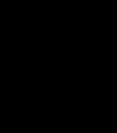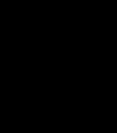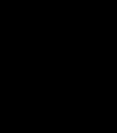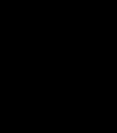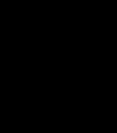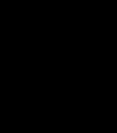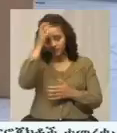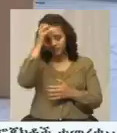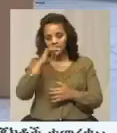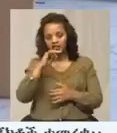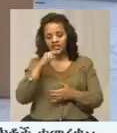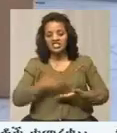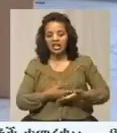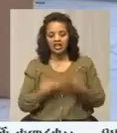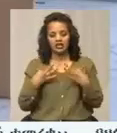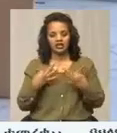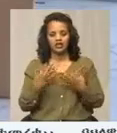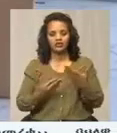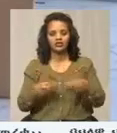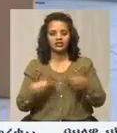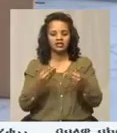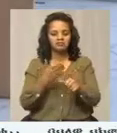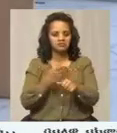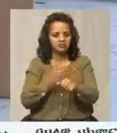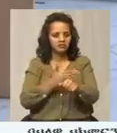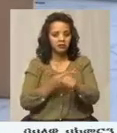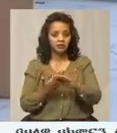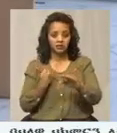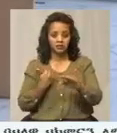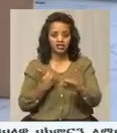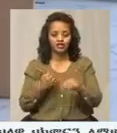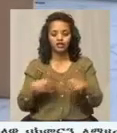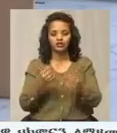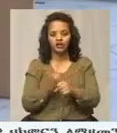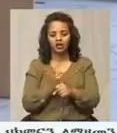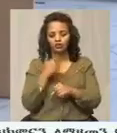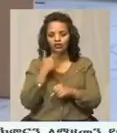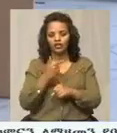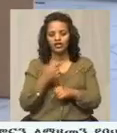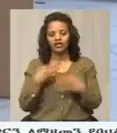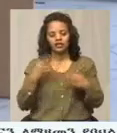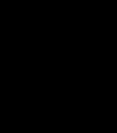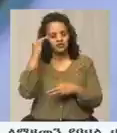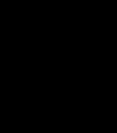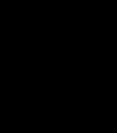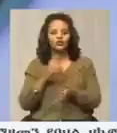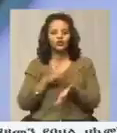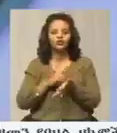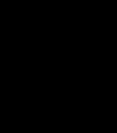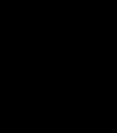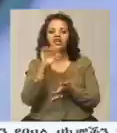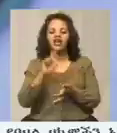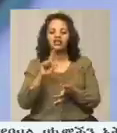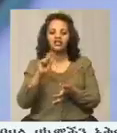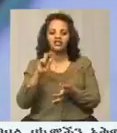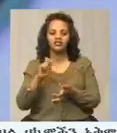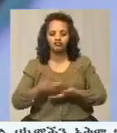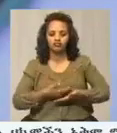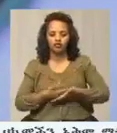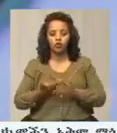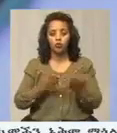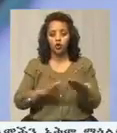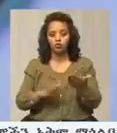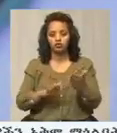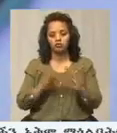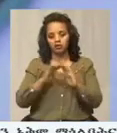መንግስት የህጻናት ጤና አገልግሎት አሰጣጥ እንዲሻሻል ቅድሚያ ሰጥቶ ይሰራል ያሉት የጤና ሚኒስትሯ ዶክተር ሊያ ታደሰ የጨቅላ ህጻናትን ሞት